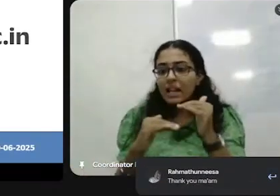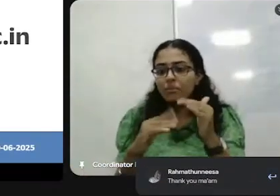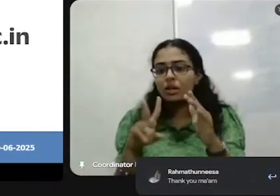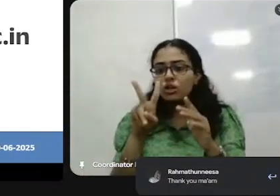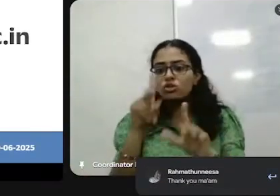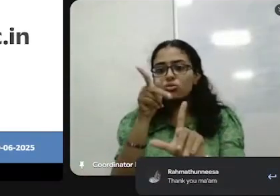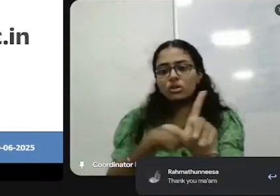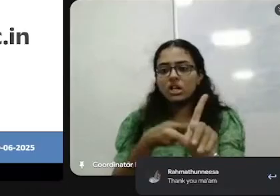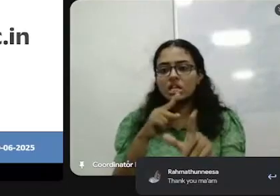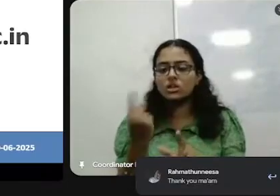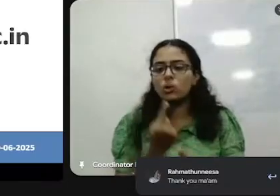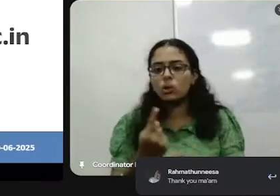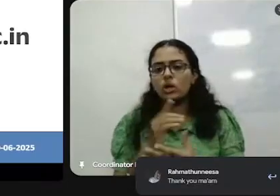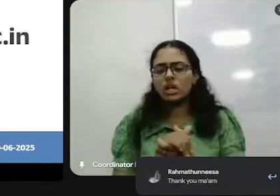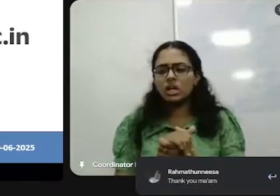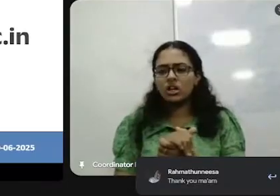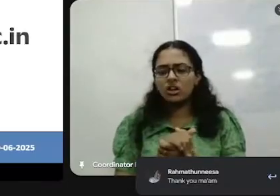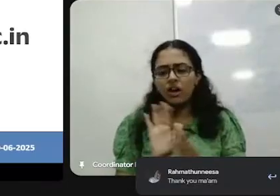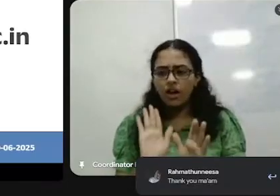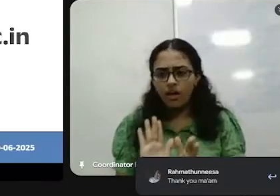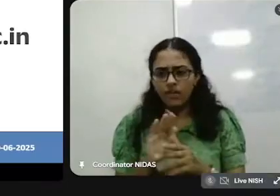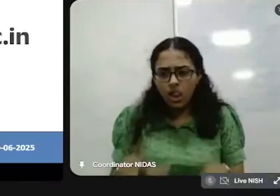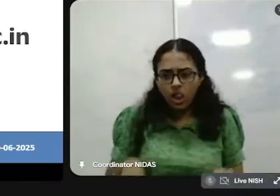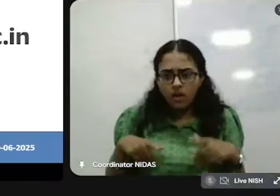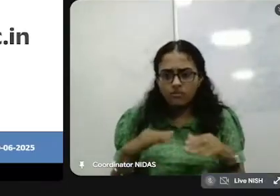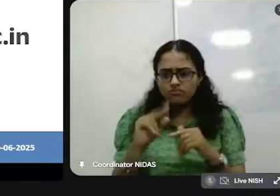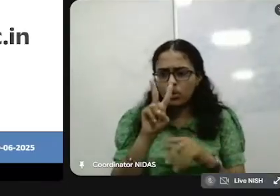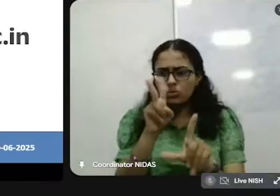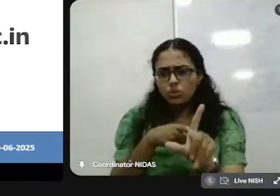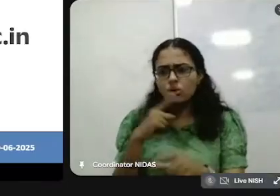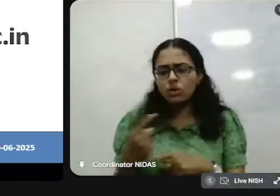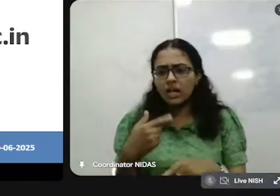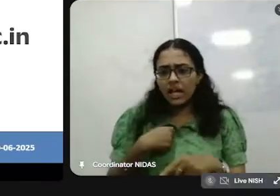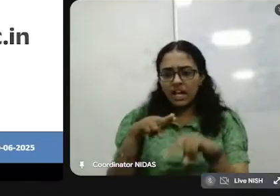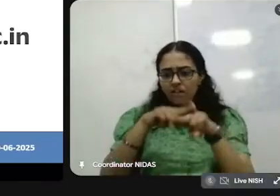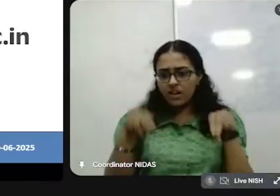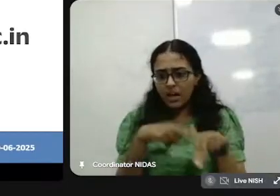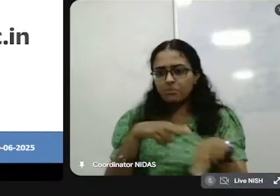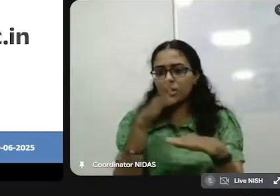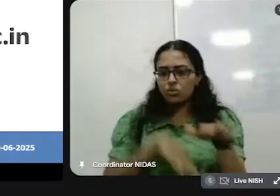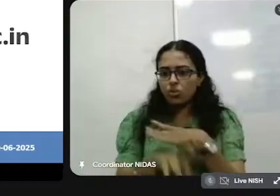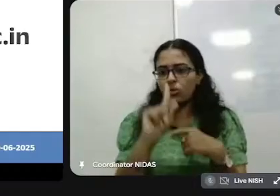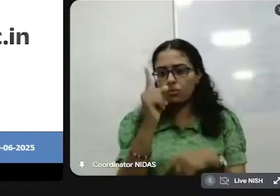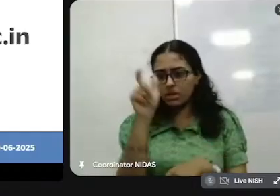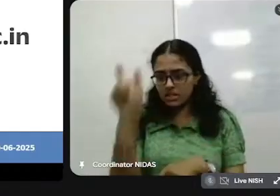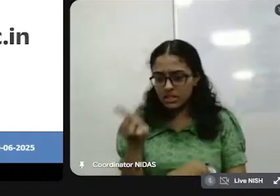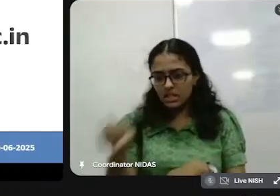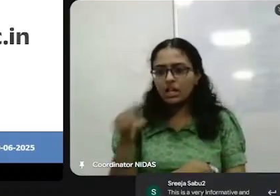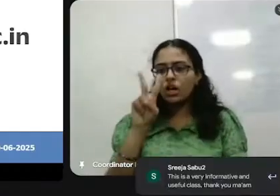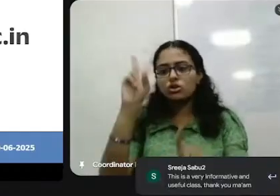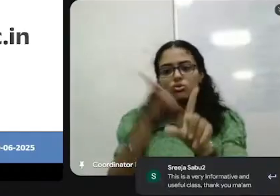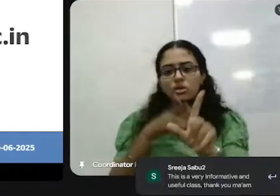ഉണ്ടാകുക എന്ന് പറയപ്പെടുന്നുണ്ട്. അപ്പോ എന്റെ ഫാമിലിയിൽ ഒരു സ്ട്രോക്ക് വന്ന ആളുണ്ട്. പുള്ളിയുടെ ഇപ്പൊ 2